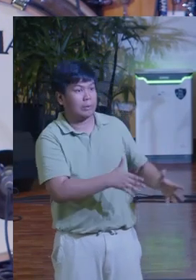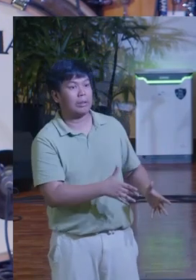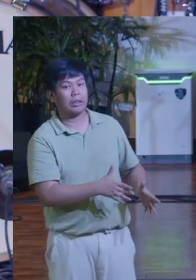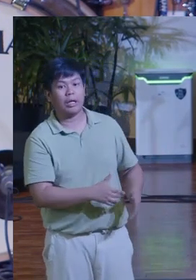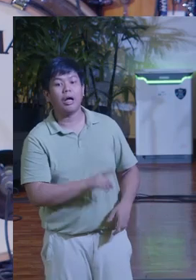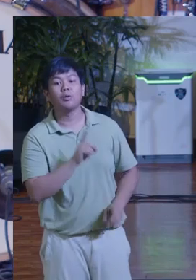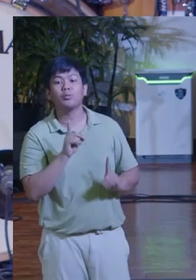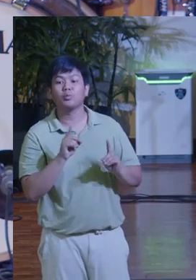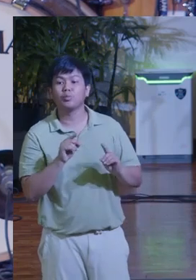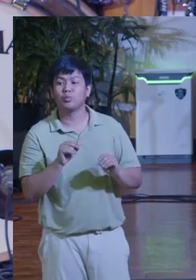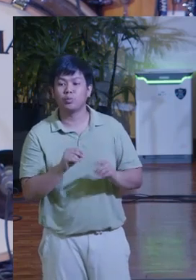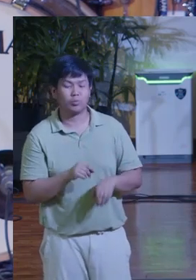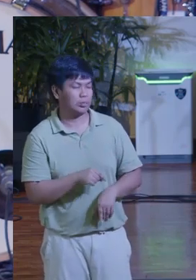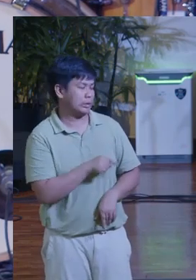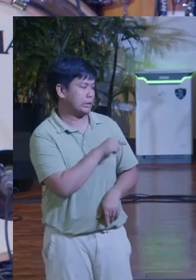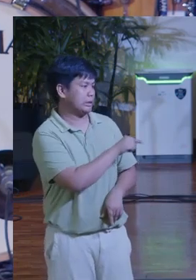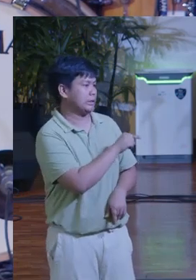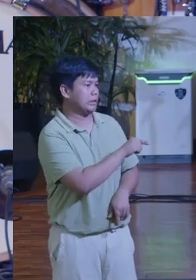nilupig niya ito